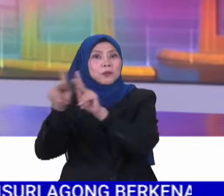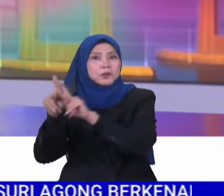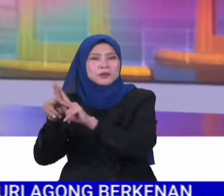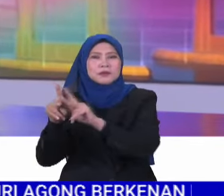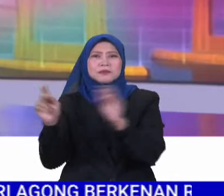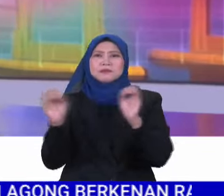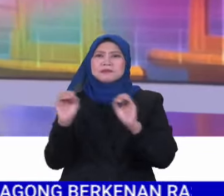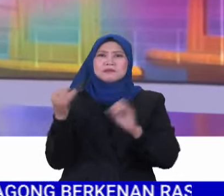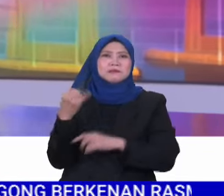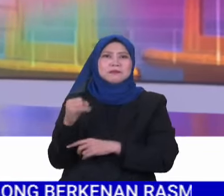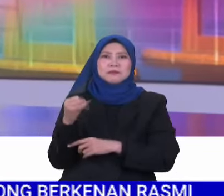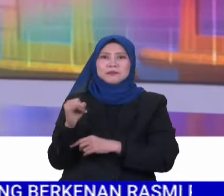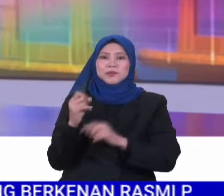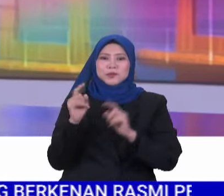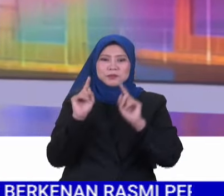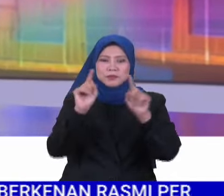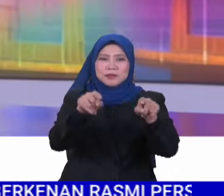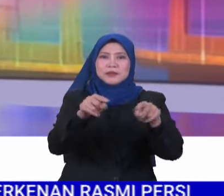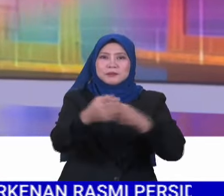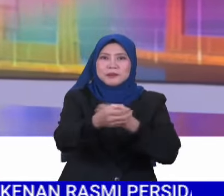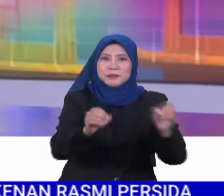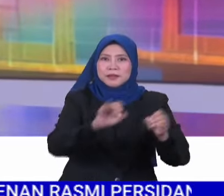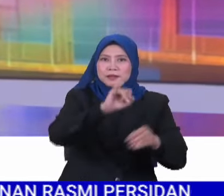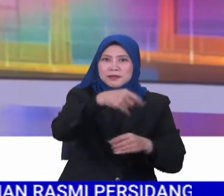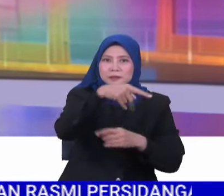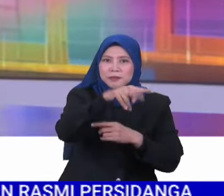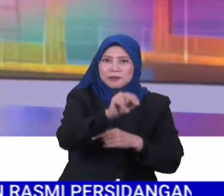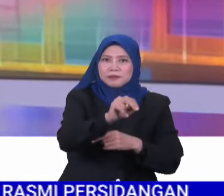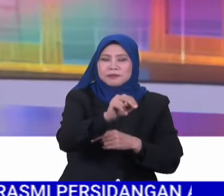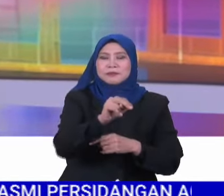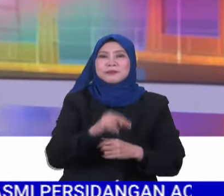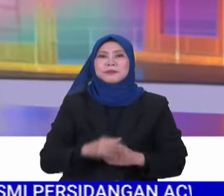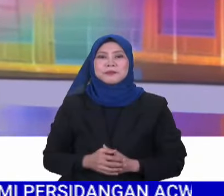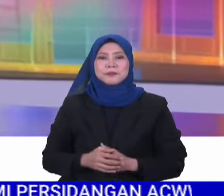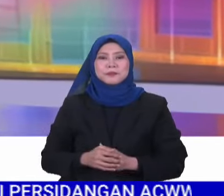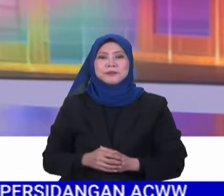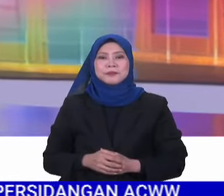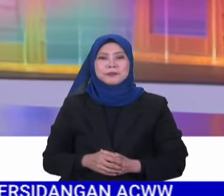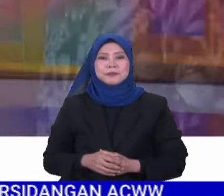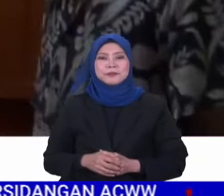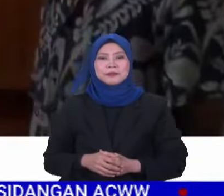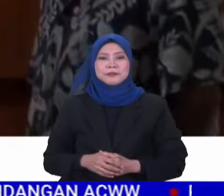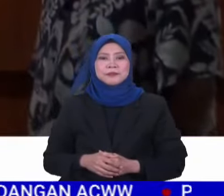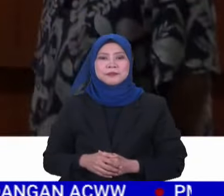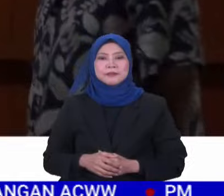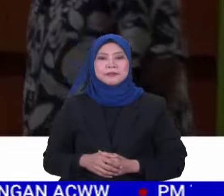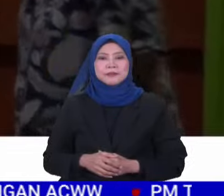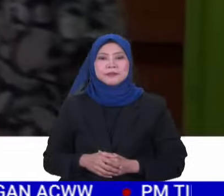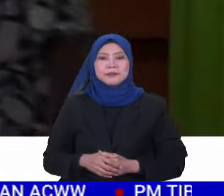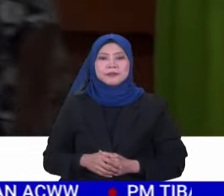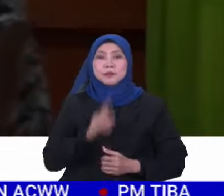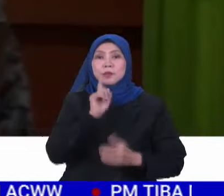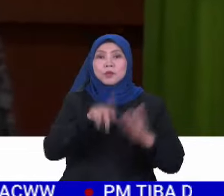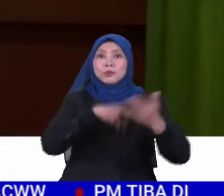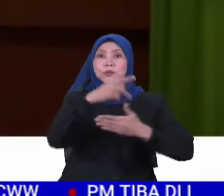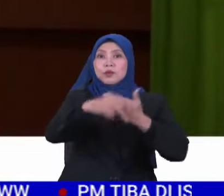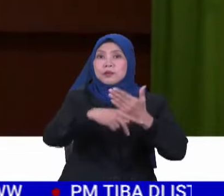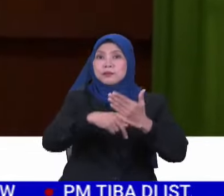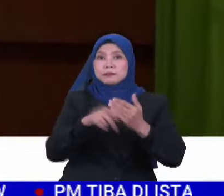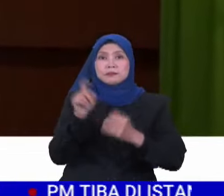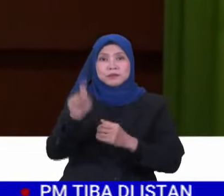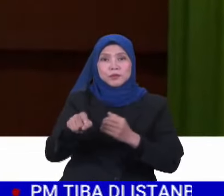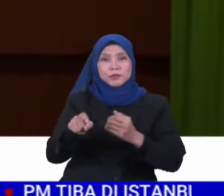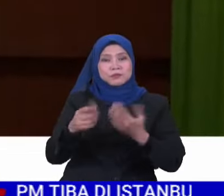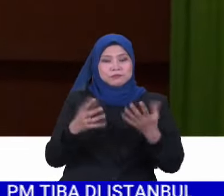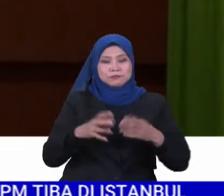mereka yang tidak berkepandaian untuk hadir ke pejabat jpn berdekatan Hai melalui program itu mereka yang memerlukan